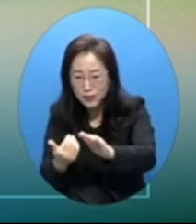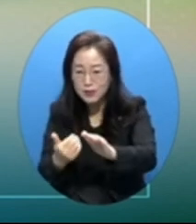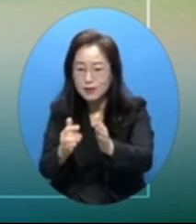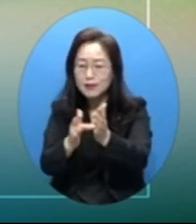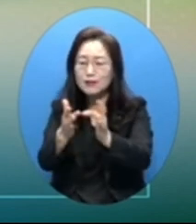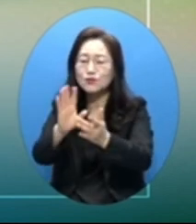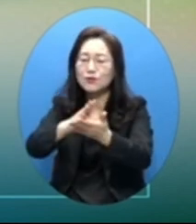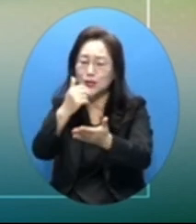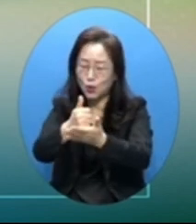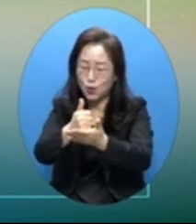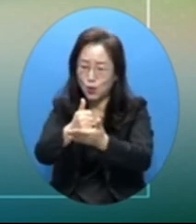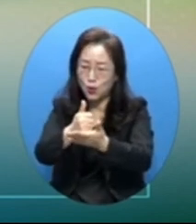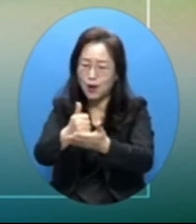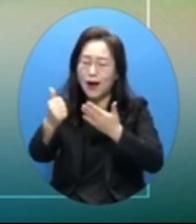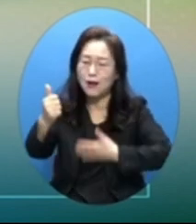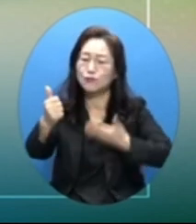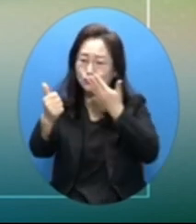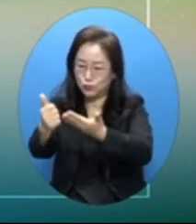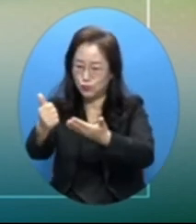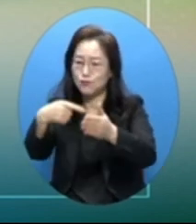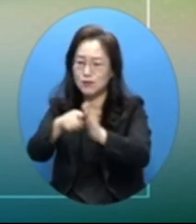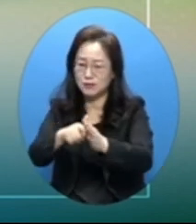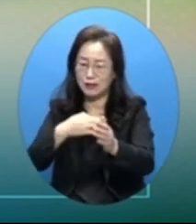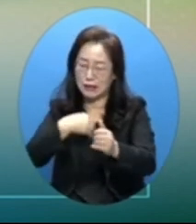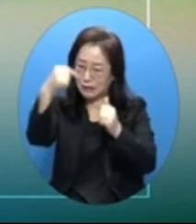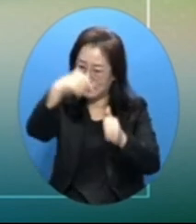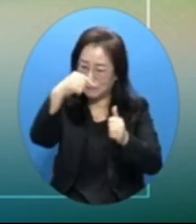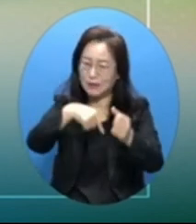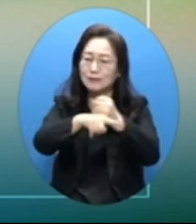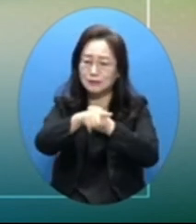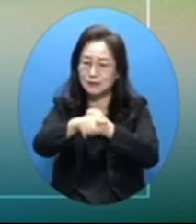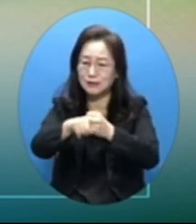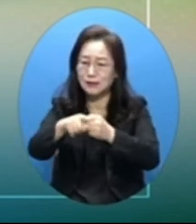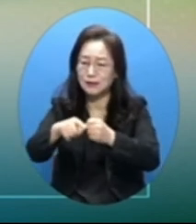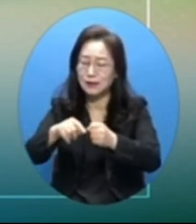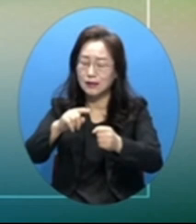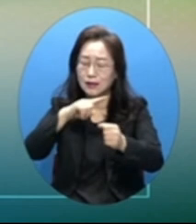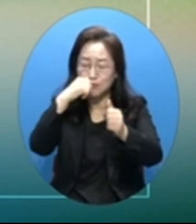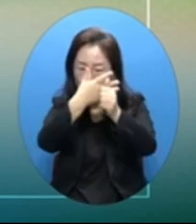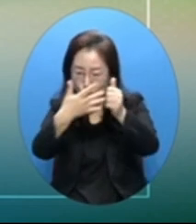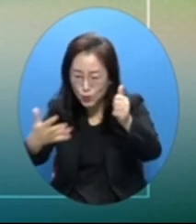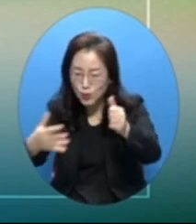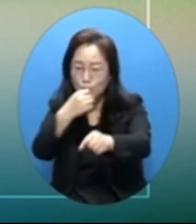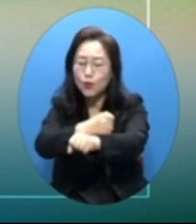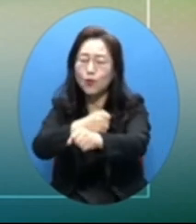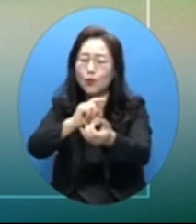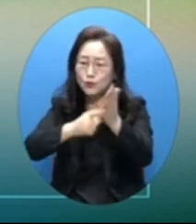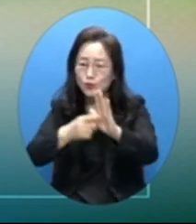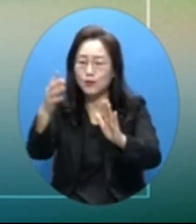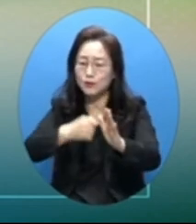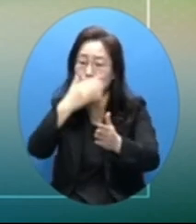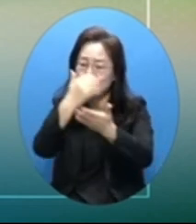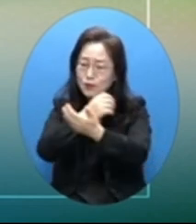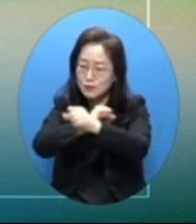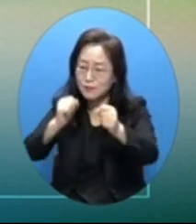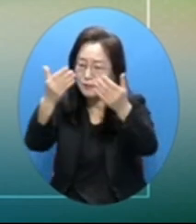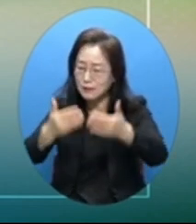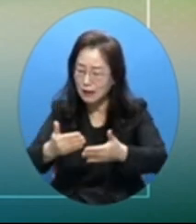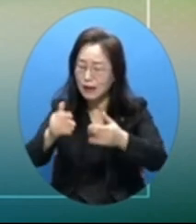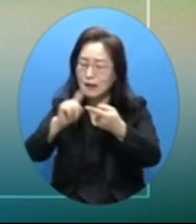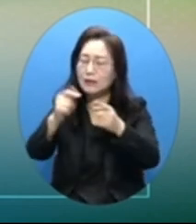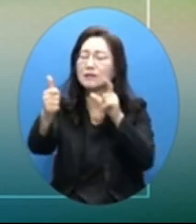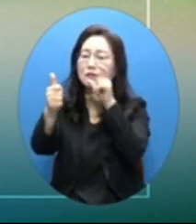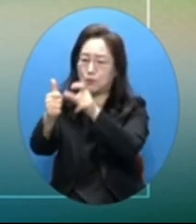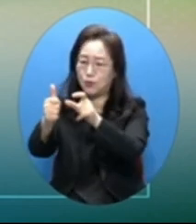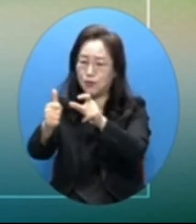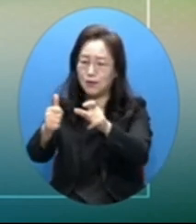주시기에 나를 강제로 이끄신 것이다 그리고 나를 통하여 그리스도의 보혈의 공로로 죄사함 받은 것을 선포하게 하신 것이다 나는